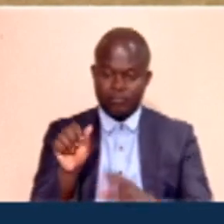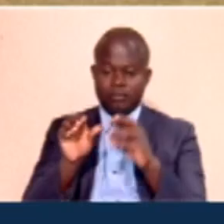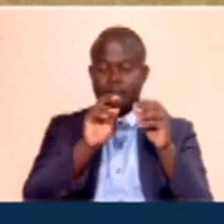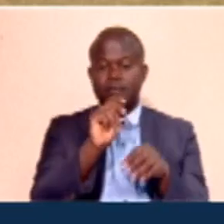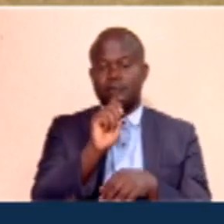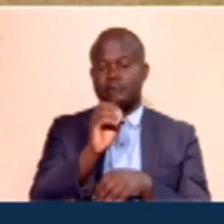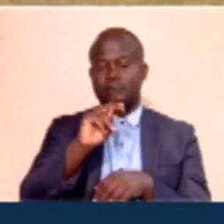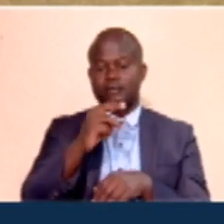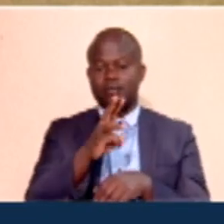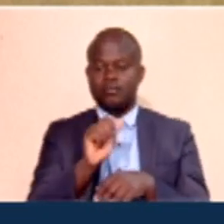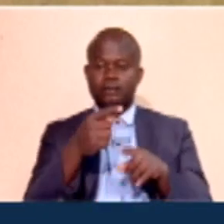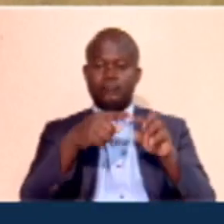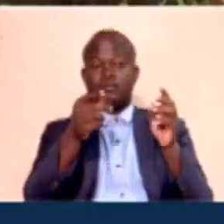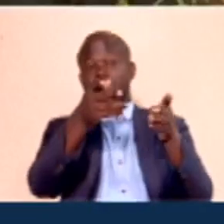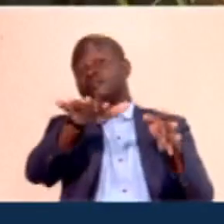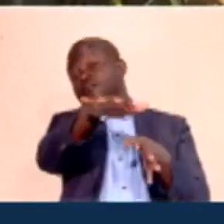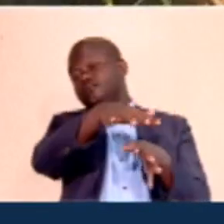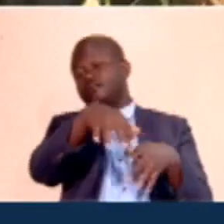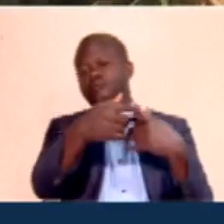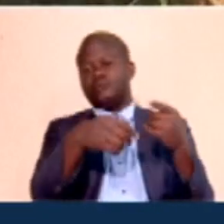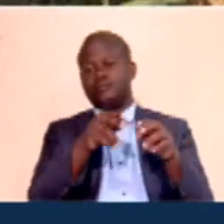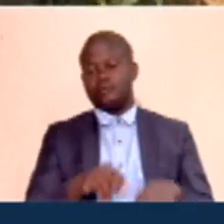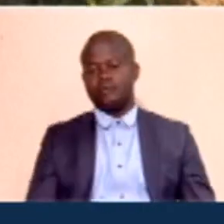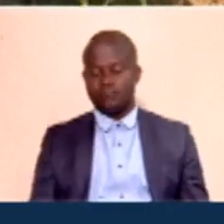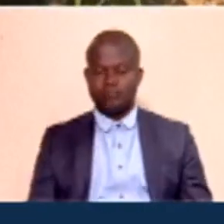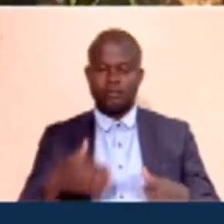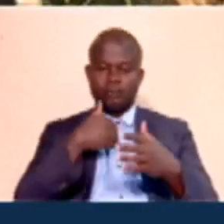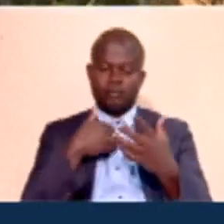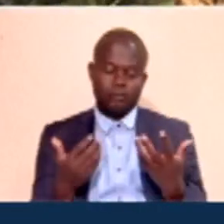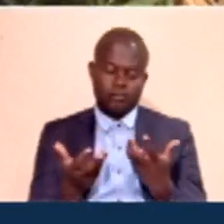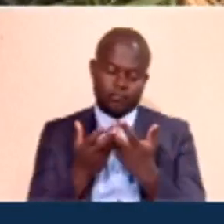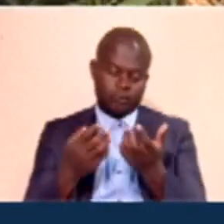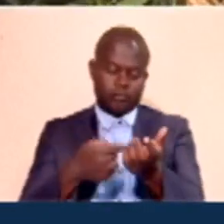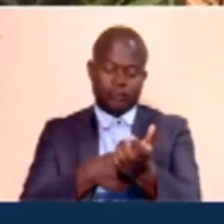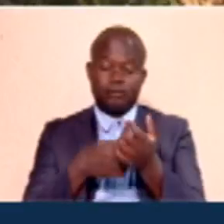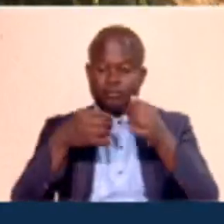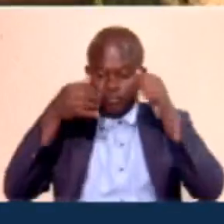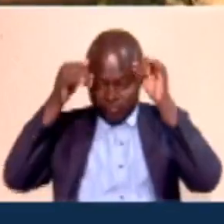Ntongwe ariko igikomera kigakomeza kikaba bafite aho bahuriye n'ubuvuzi bw'amatungo basobanura ko